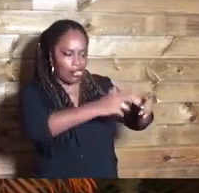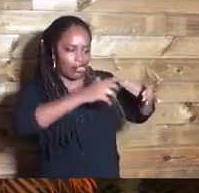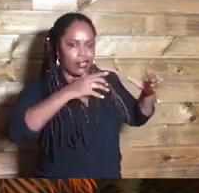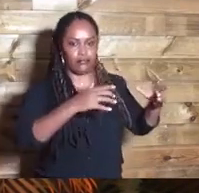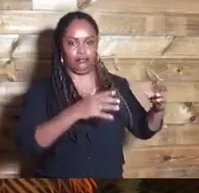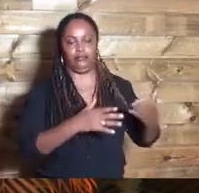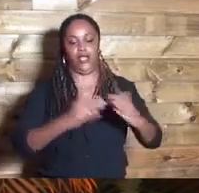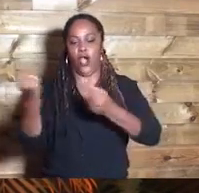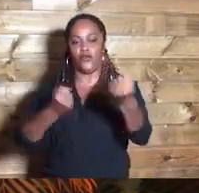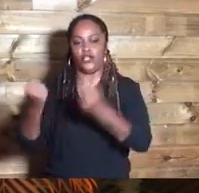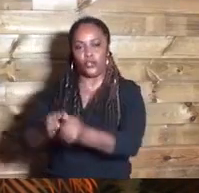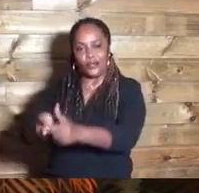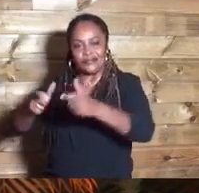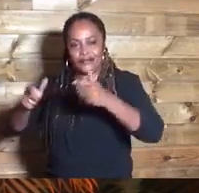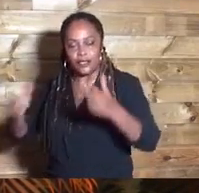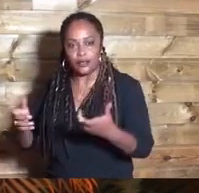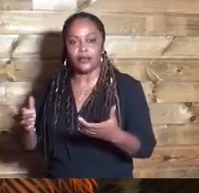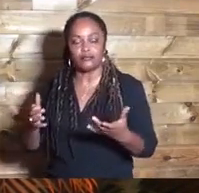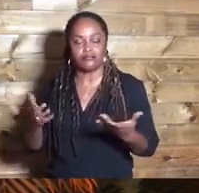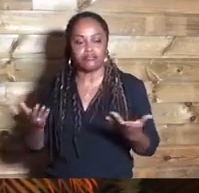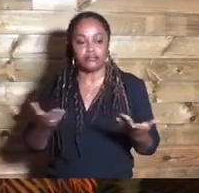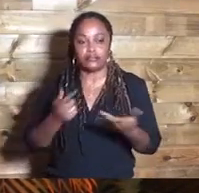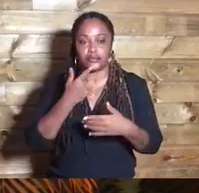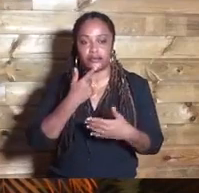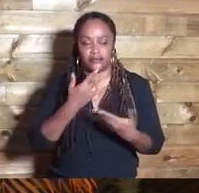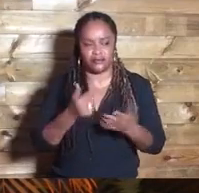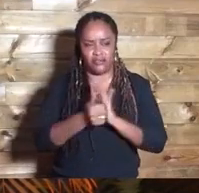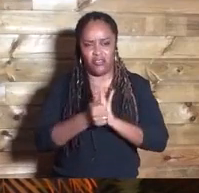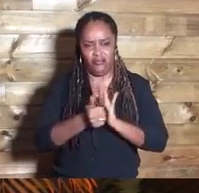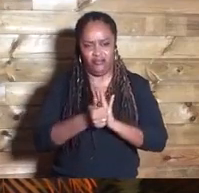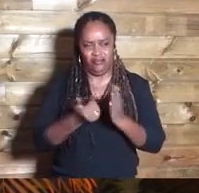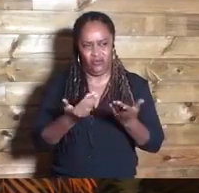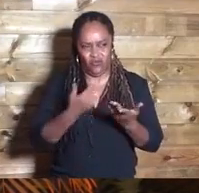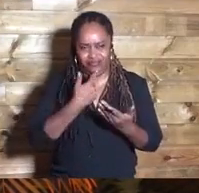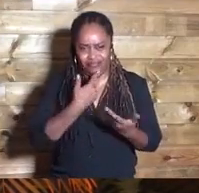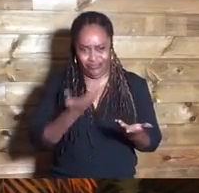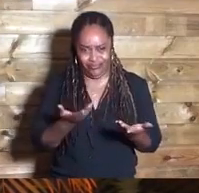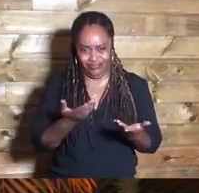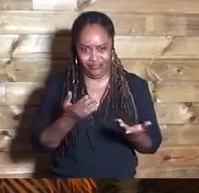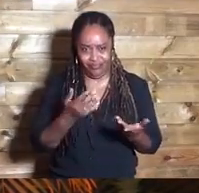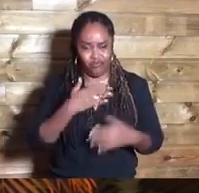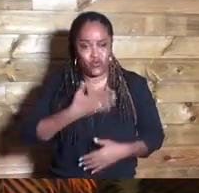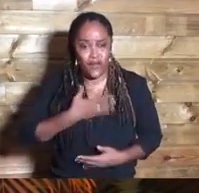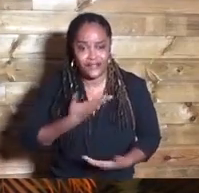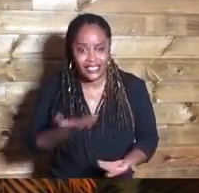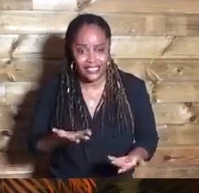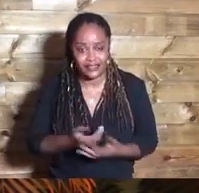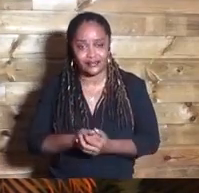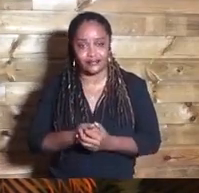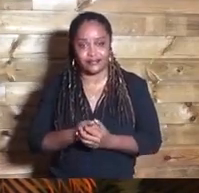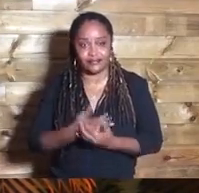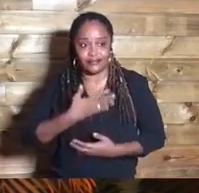caï, il pas bien à casa. Est-ce que on réussit? Est-ce qu'en société réussit les ou qu'on voit tout ça jeune qui en la rue là et qu'on peut pas